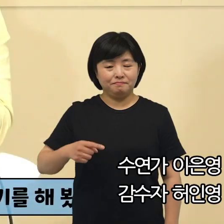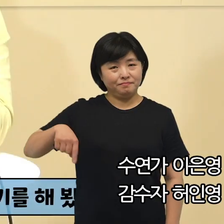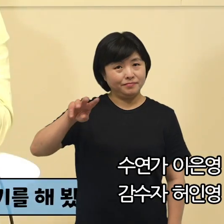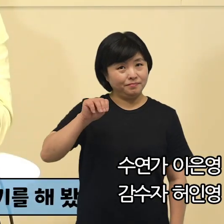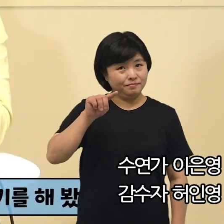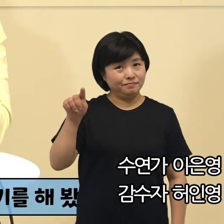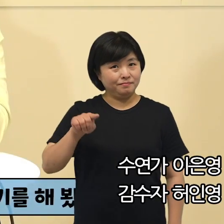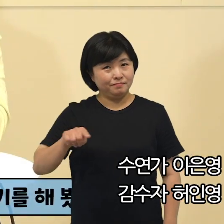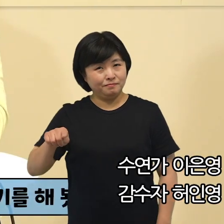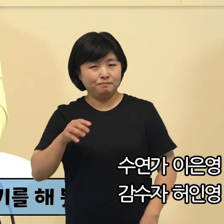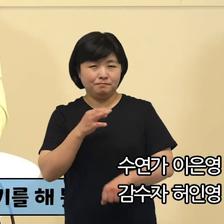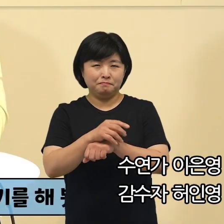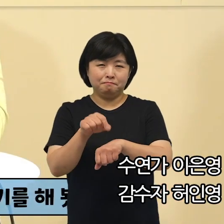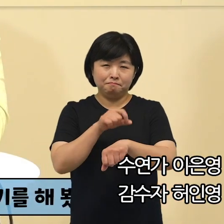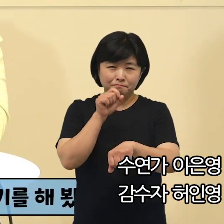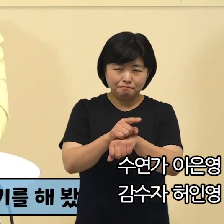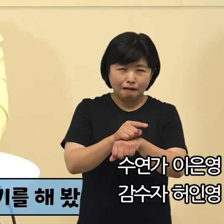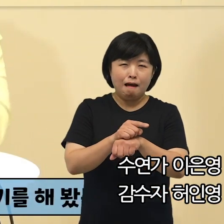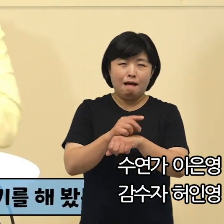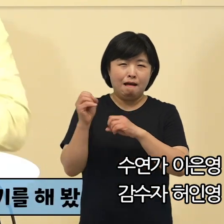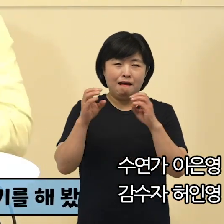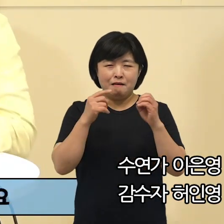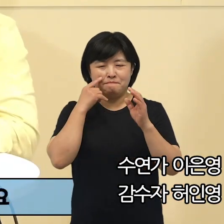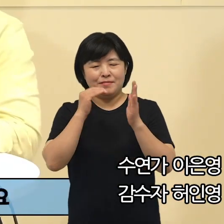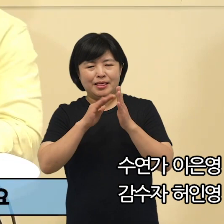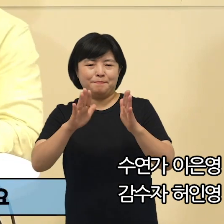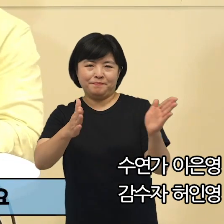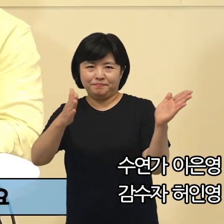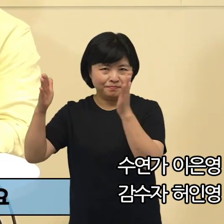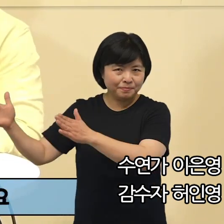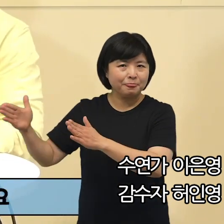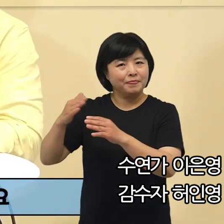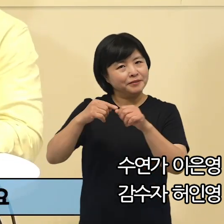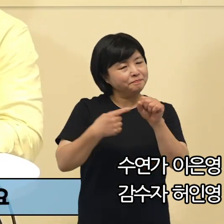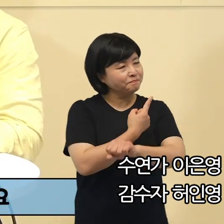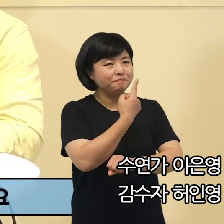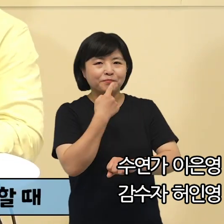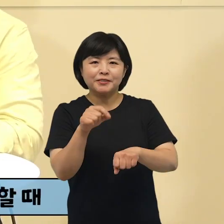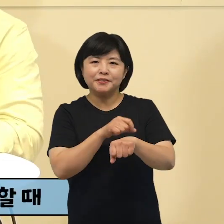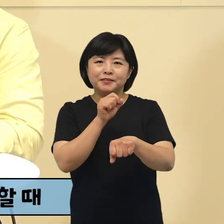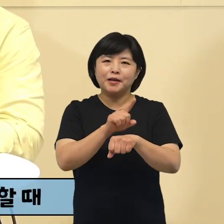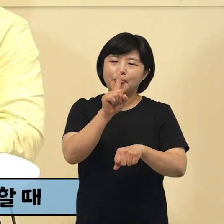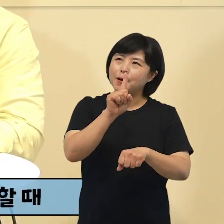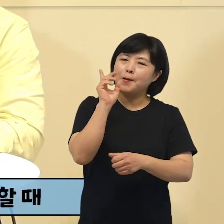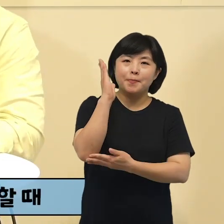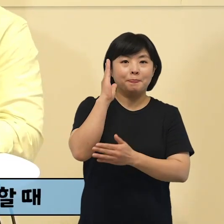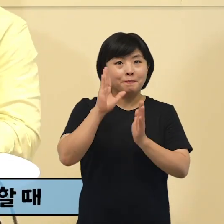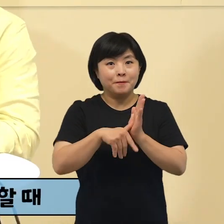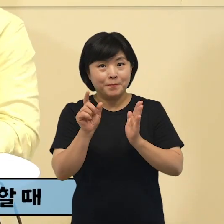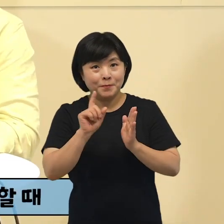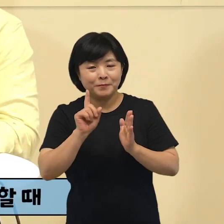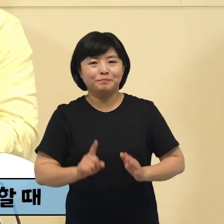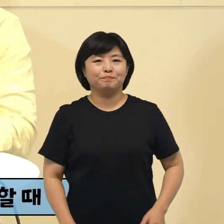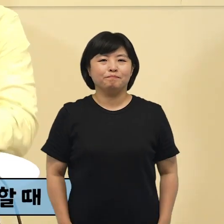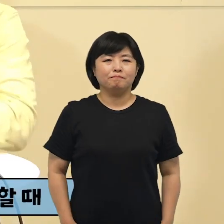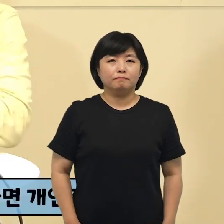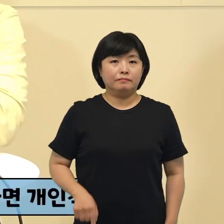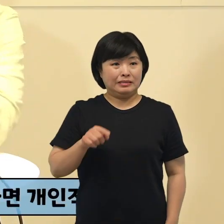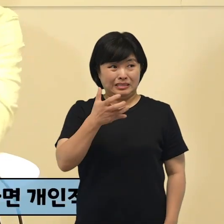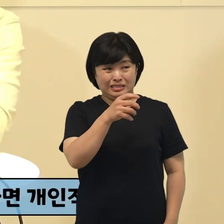저희 MZ세대 소비 특성에 관해서 얘기를 해봤는데 다른 특성 한번 얘기를 해볼까요? 아까 저희가 특성 하나씩 얘기를 할